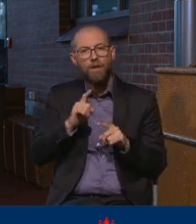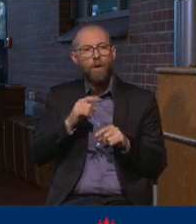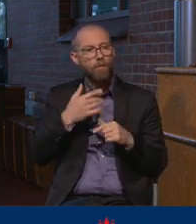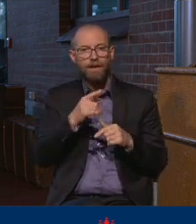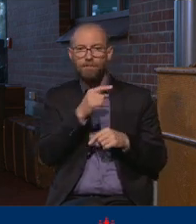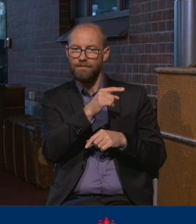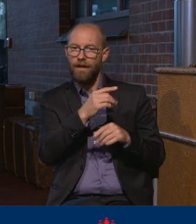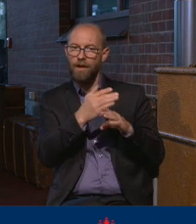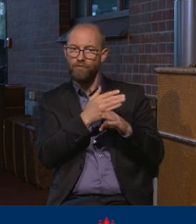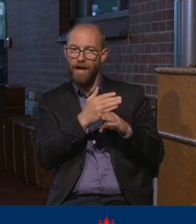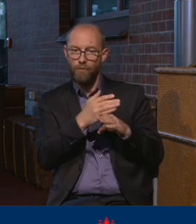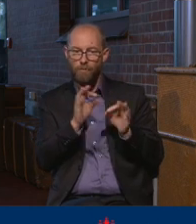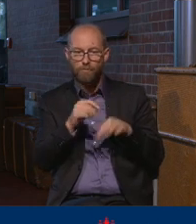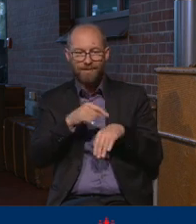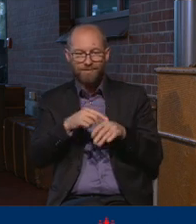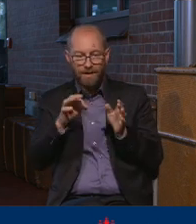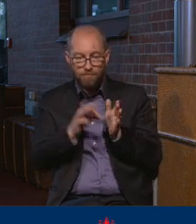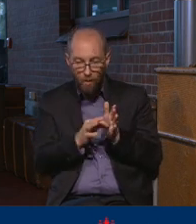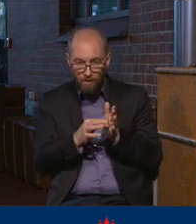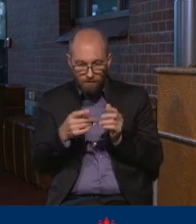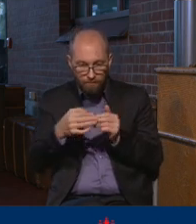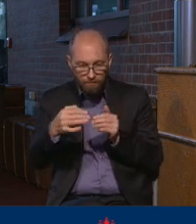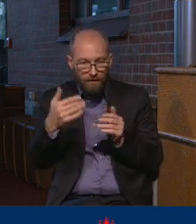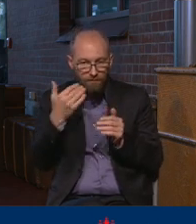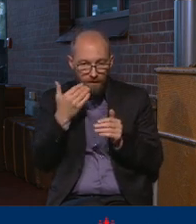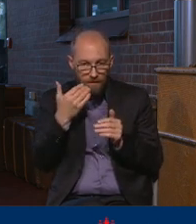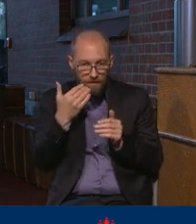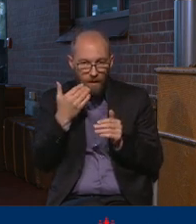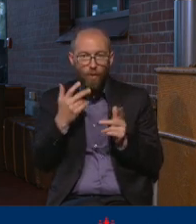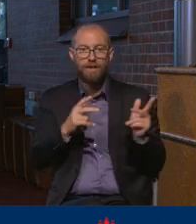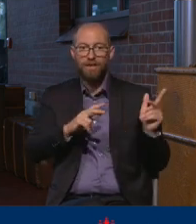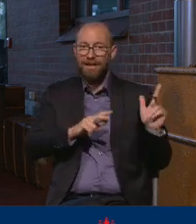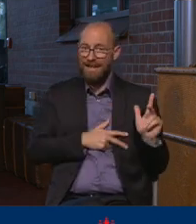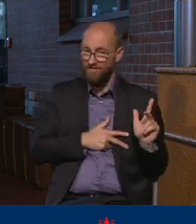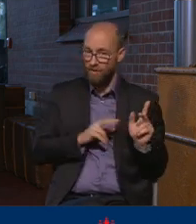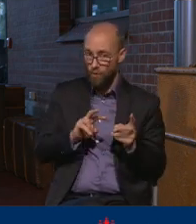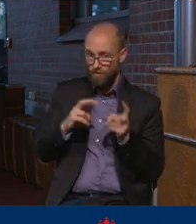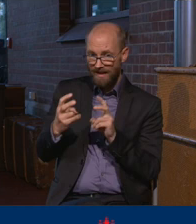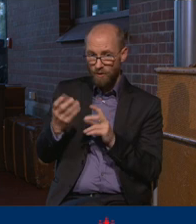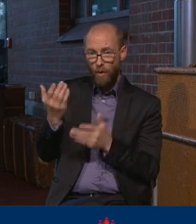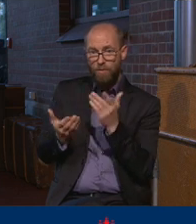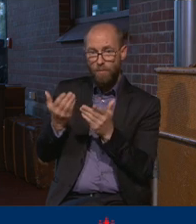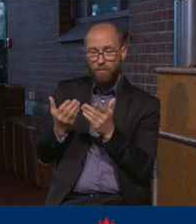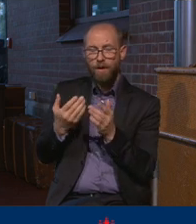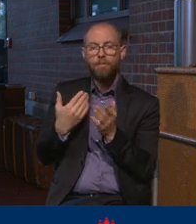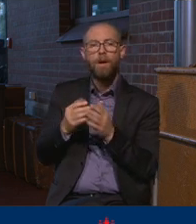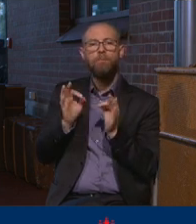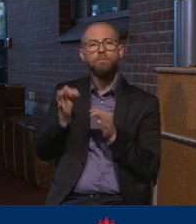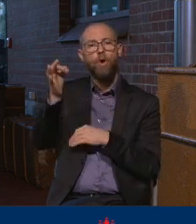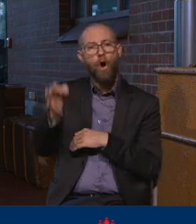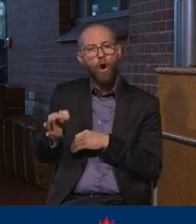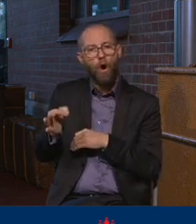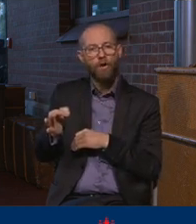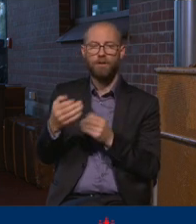bezogene oder eine realistische umsetzungsmöglichkeit gibt für orte zb das camp theater hatte ich das